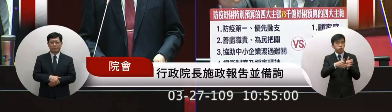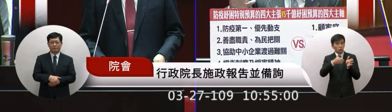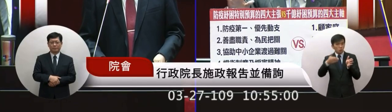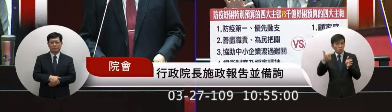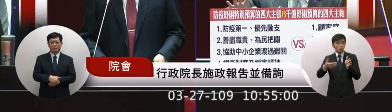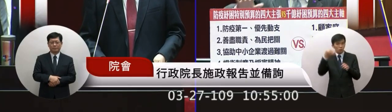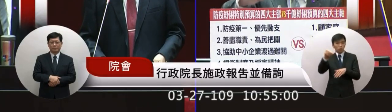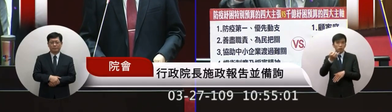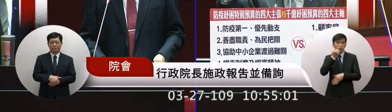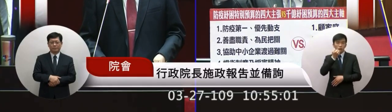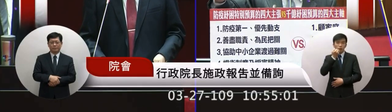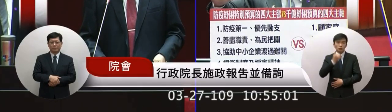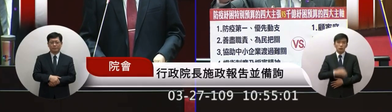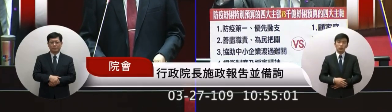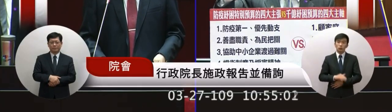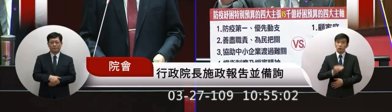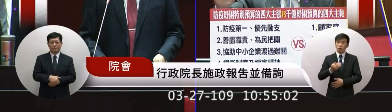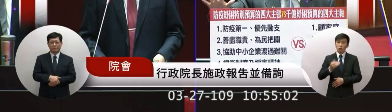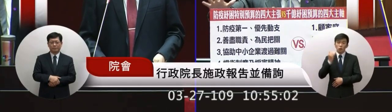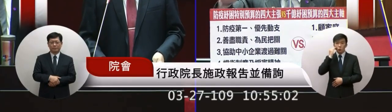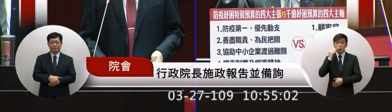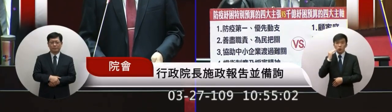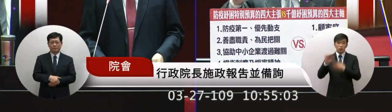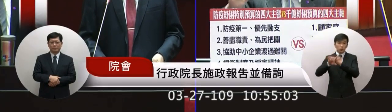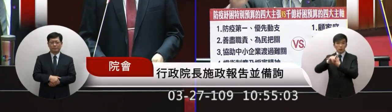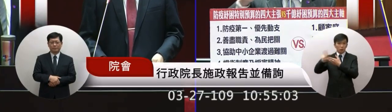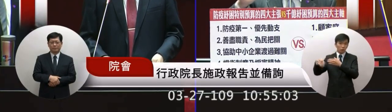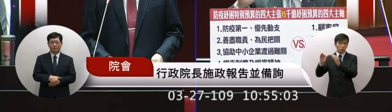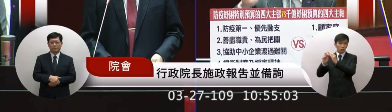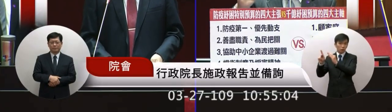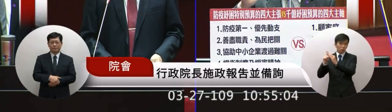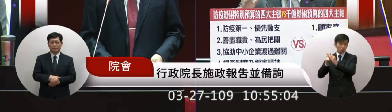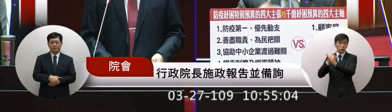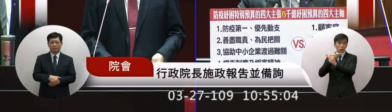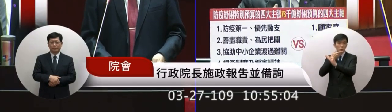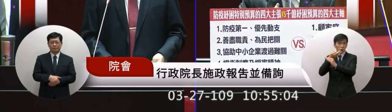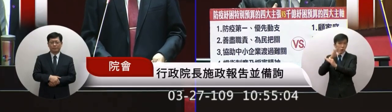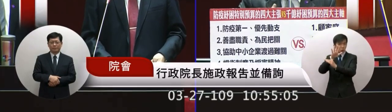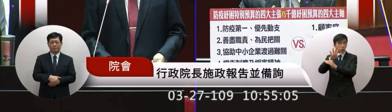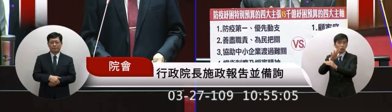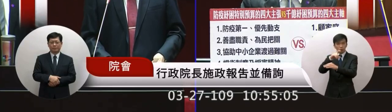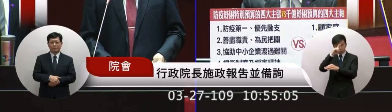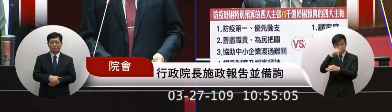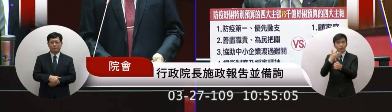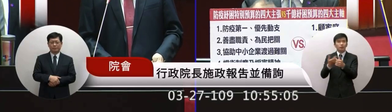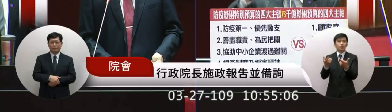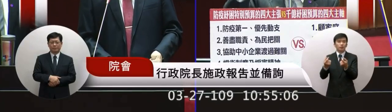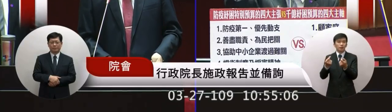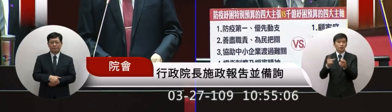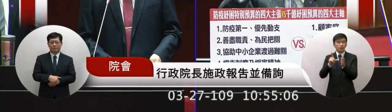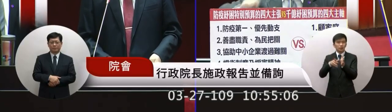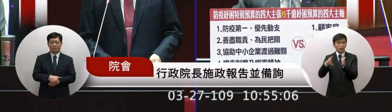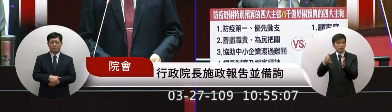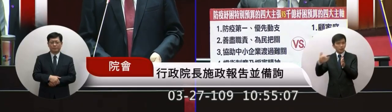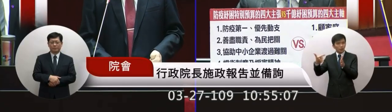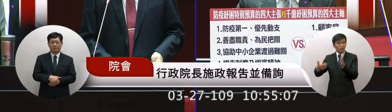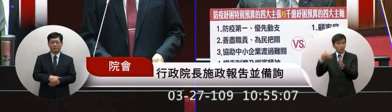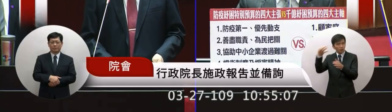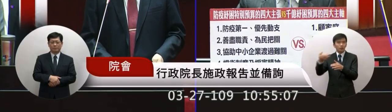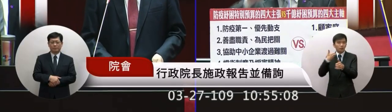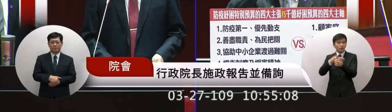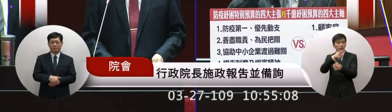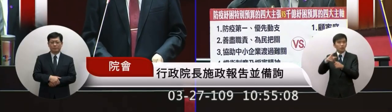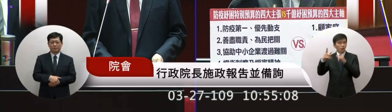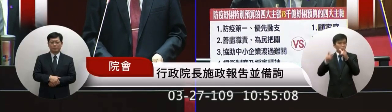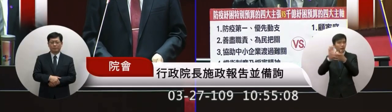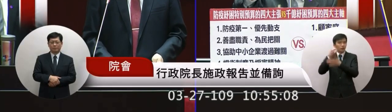对旧的贷款，咱当然希望可以到明年年底，可以有休困喘气的机会啦。莫因为安尼就卡不离过啦，